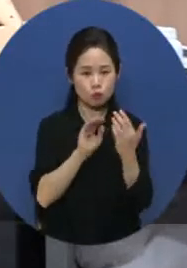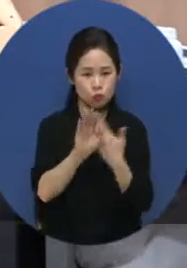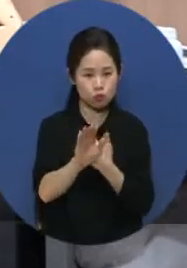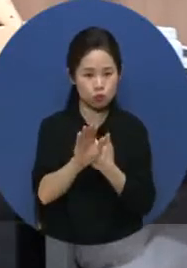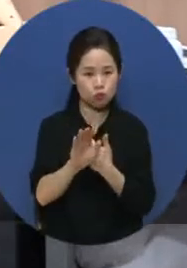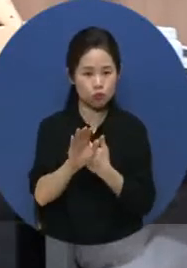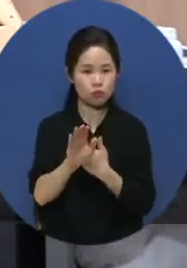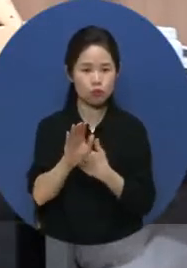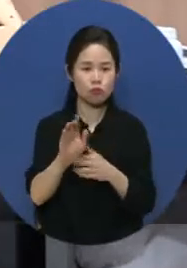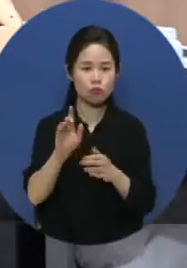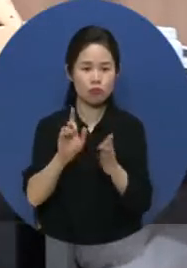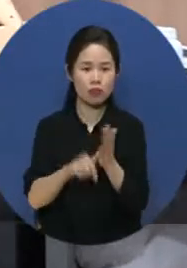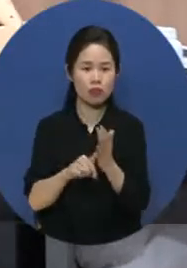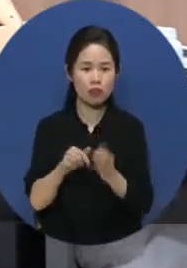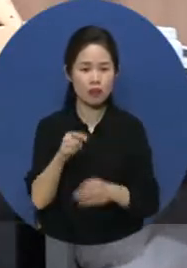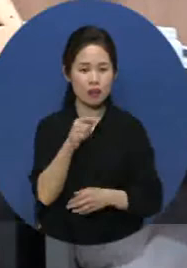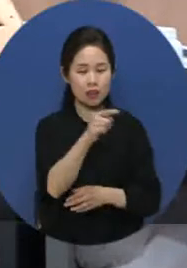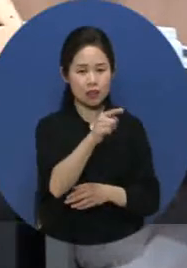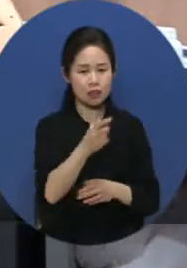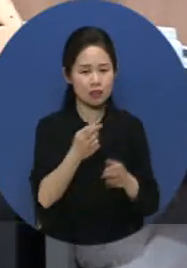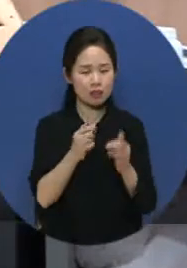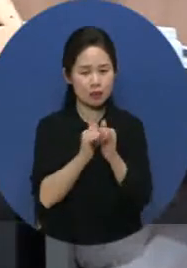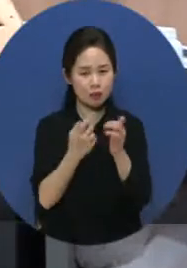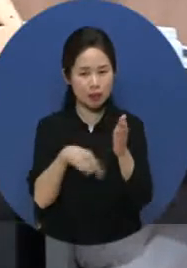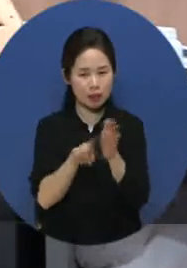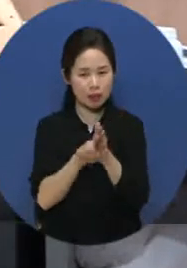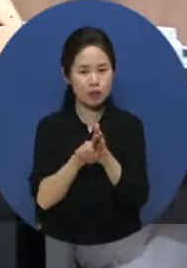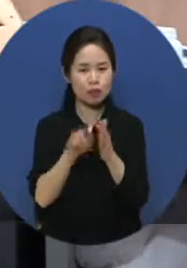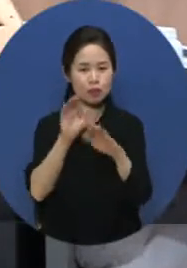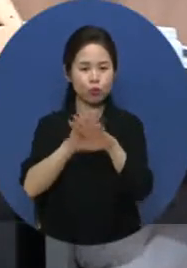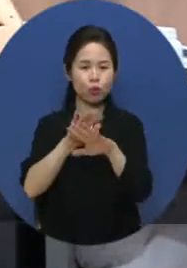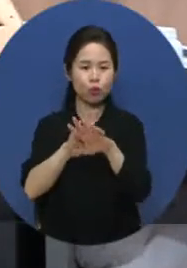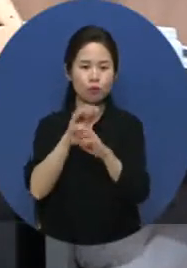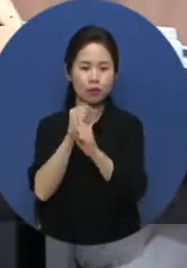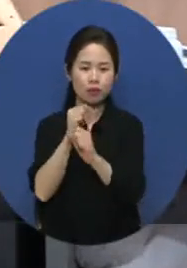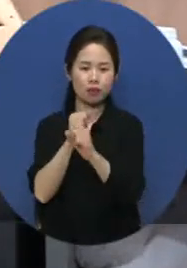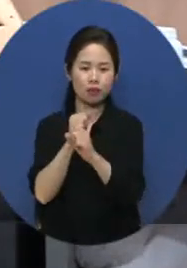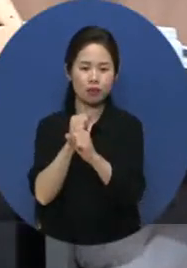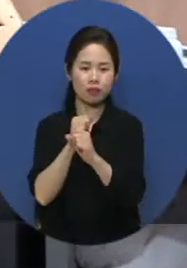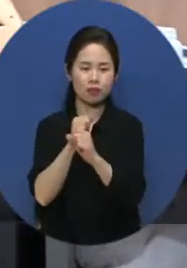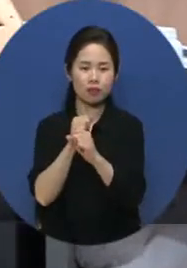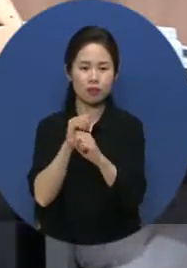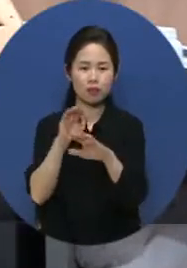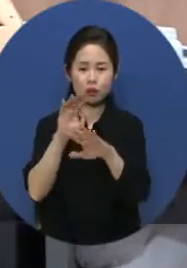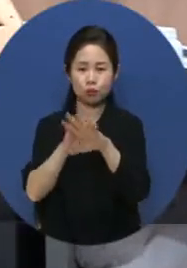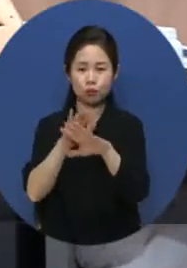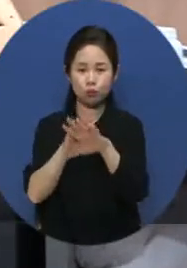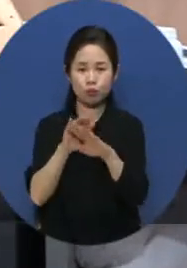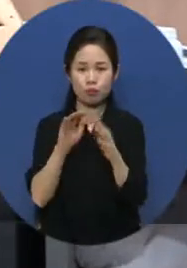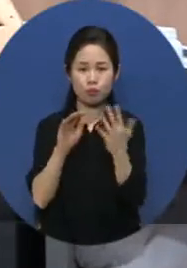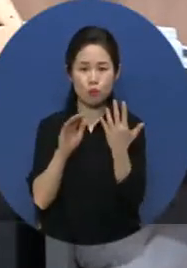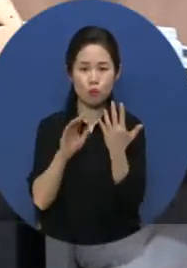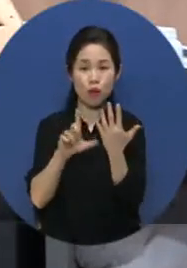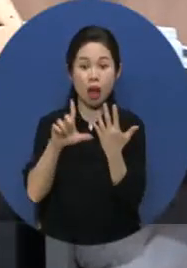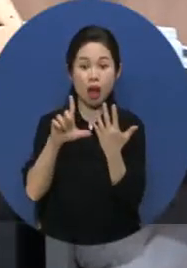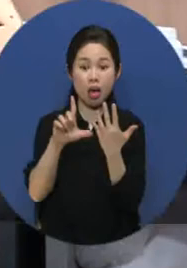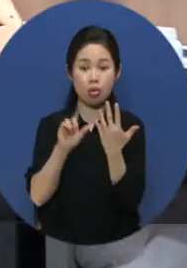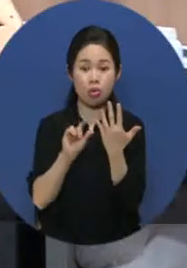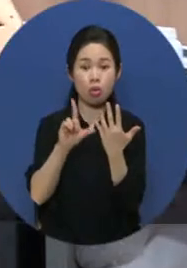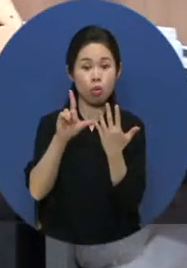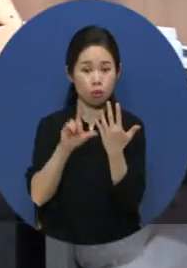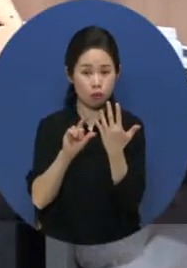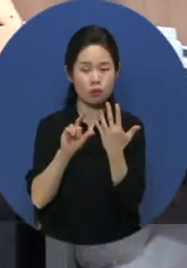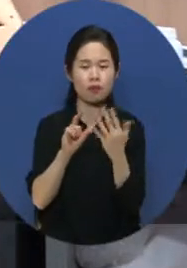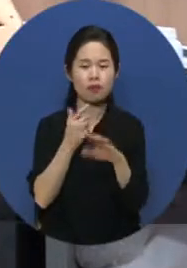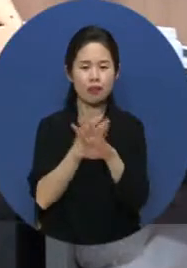때 이분을 위한 손을 만드는 겁니다. 손이라는 건 사실은 크기가 조금 다를 뿐이지 기존에 있는 걸로 미리 만들 수가